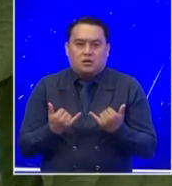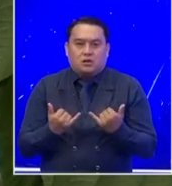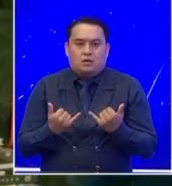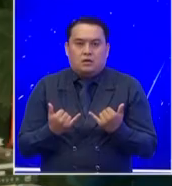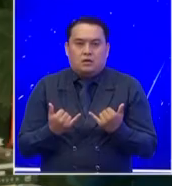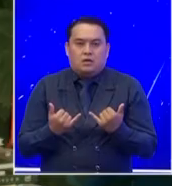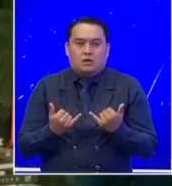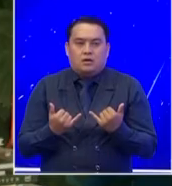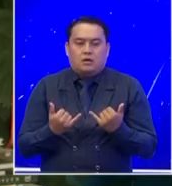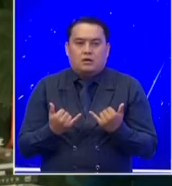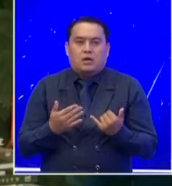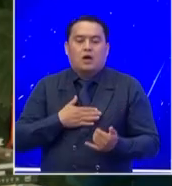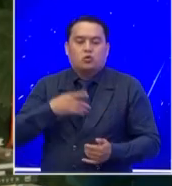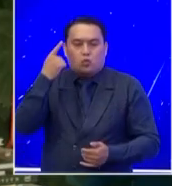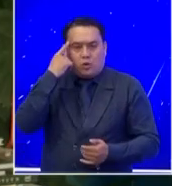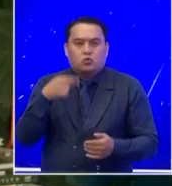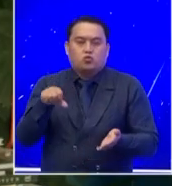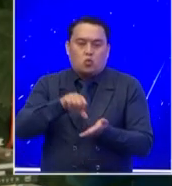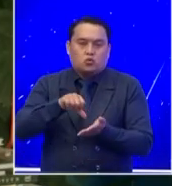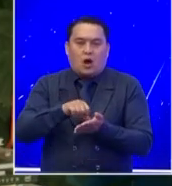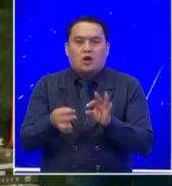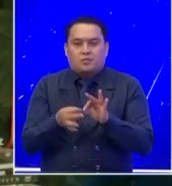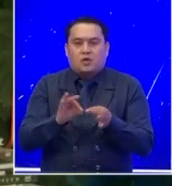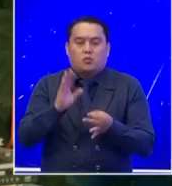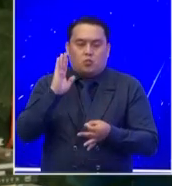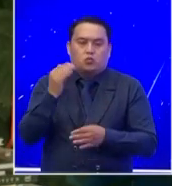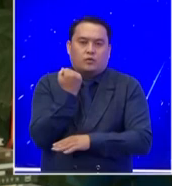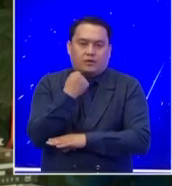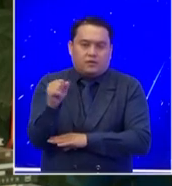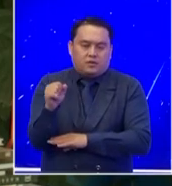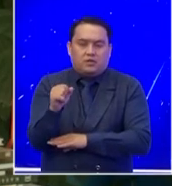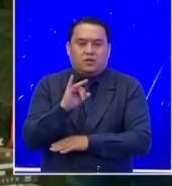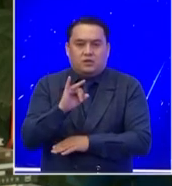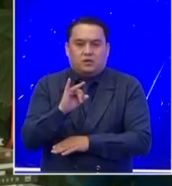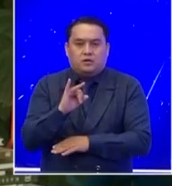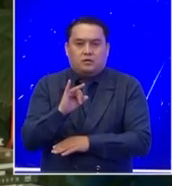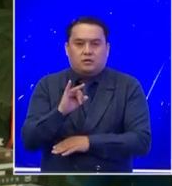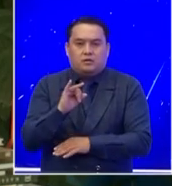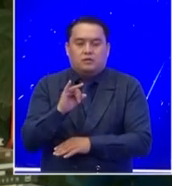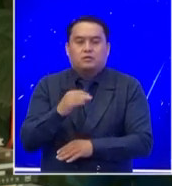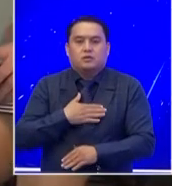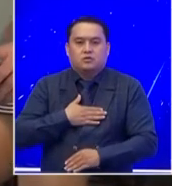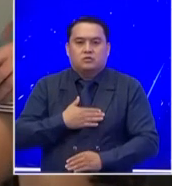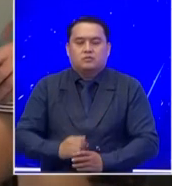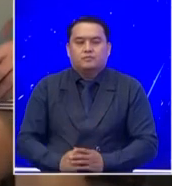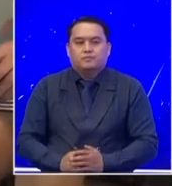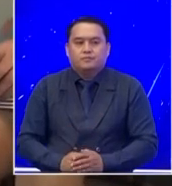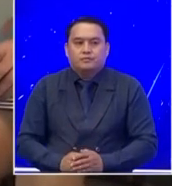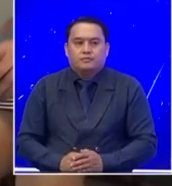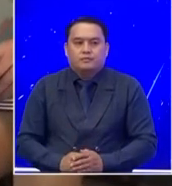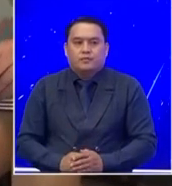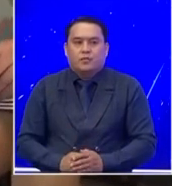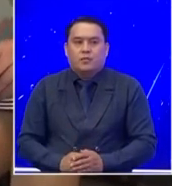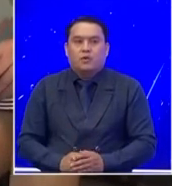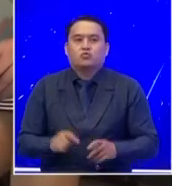ребята младших классов тоже будут участвовать в олимпиадах, будут хорошо учиться и поднимут престиж нашей школы. За годы